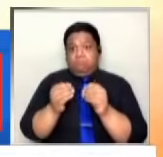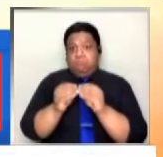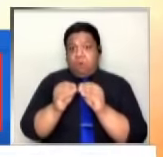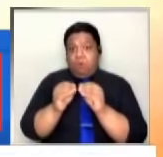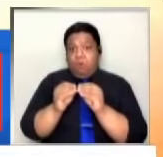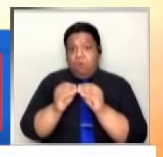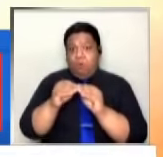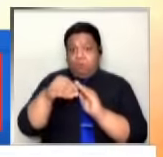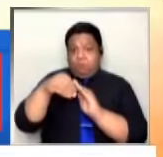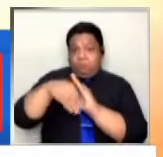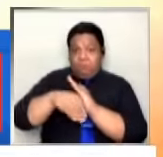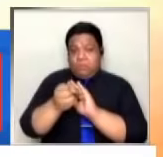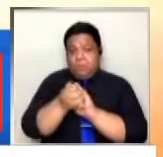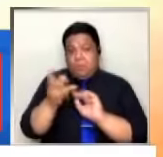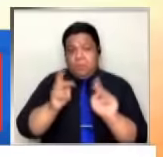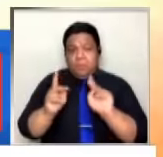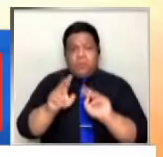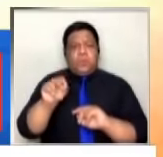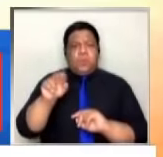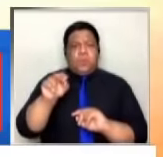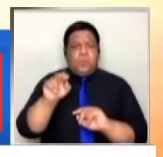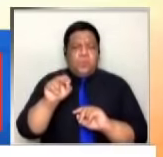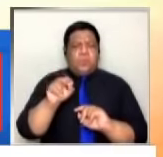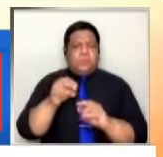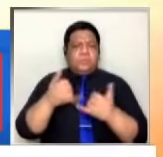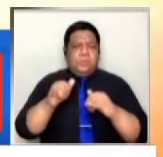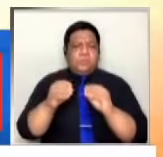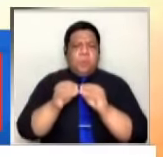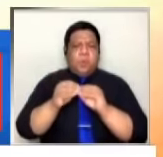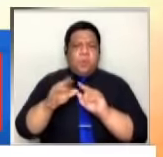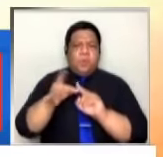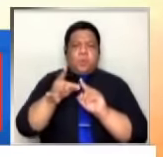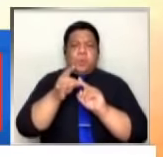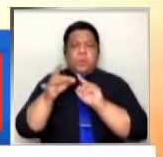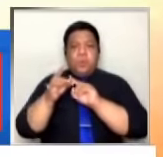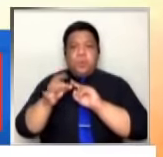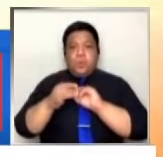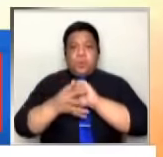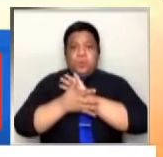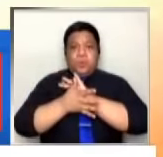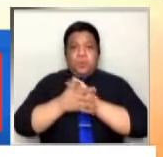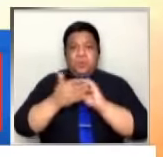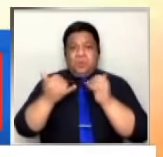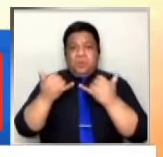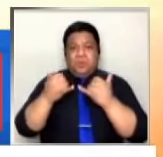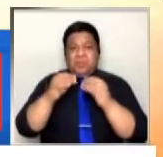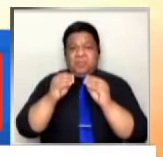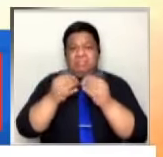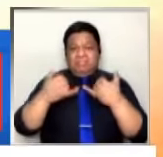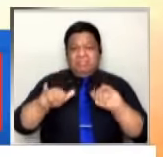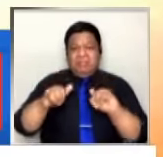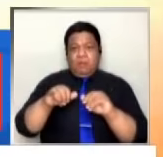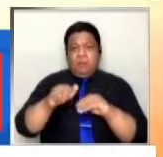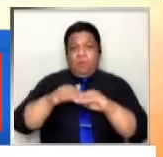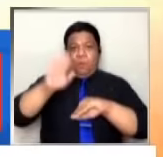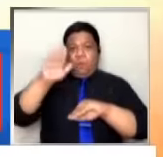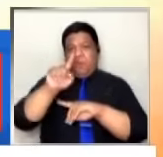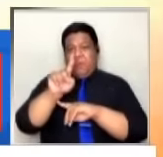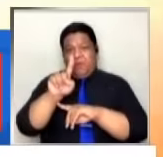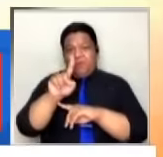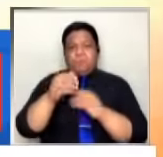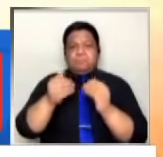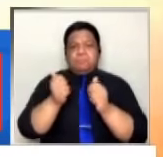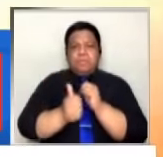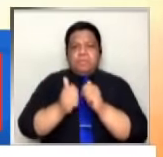pababa na yung bilang na kaso kasi actually tataas. Ibig sabihin, the fact na greater than 1 yung reproduction number, it means tumataas pa rin yung bilang na